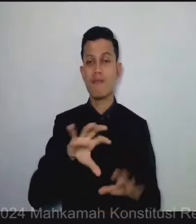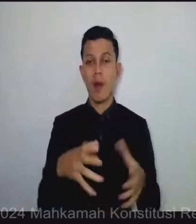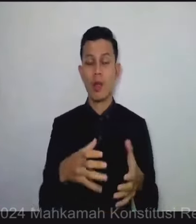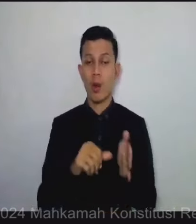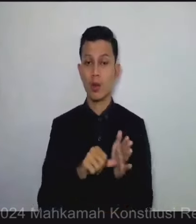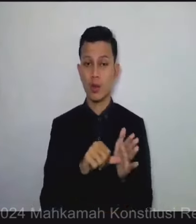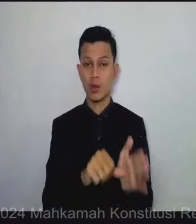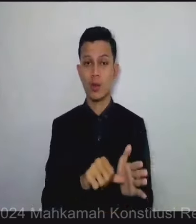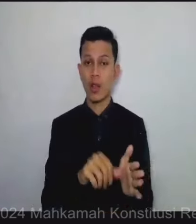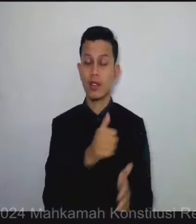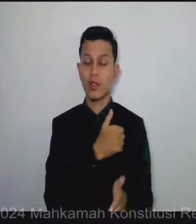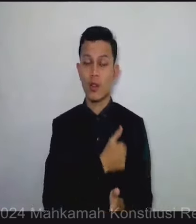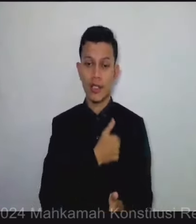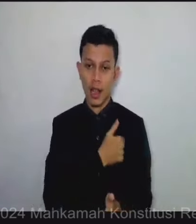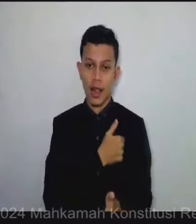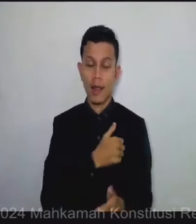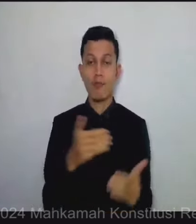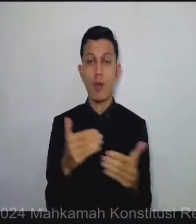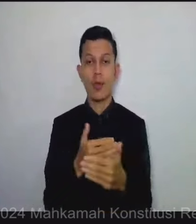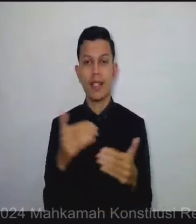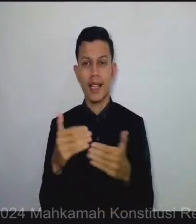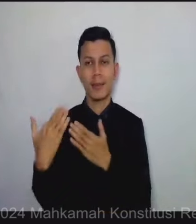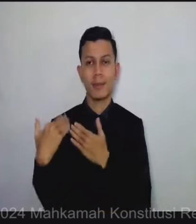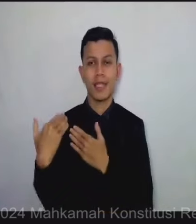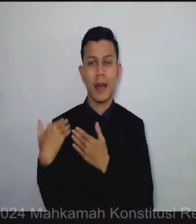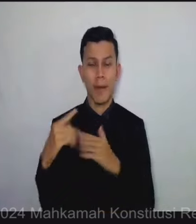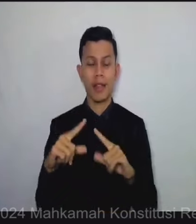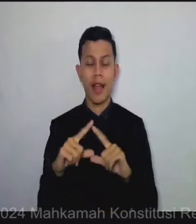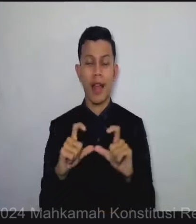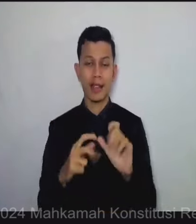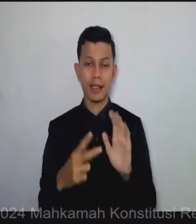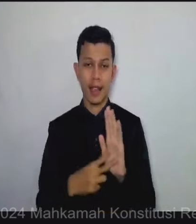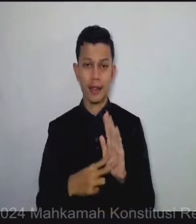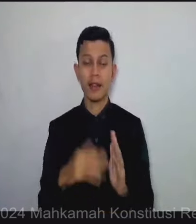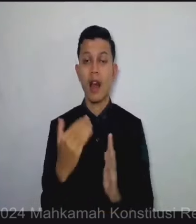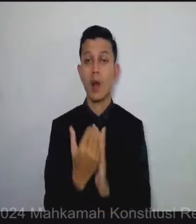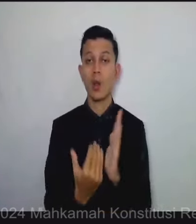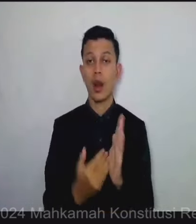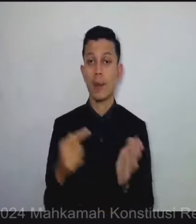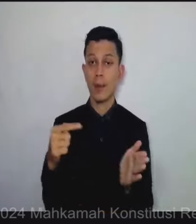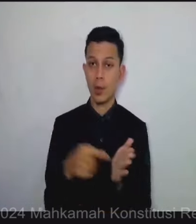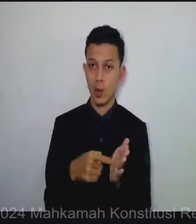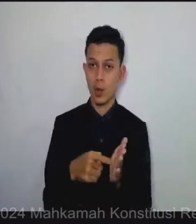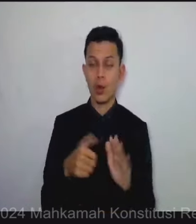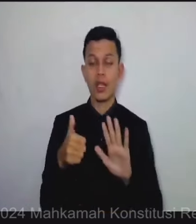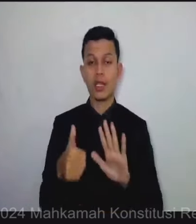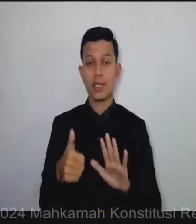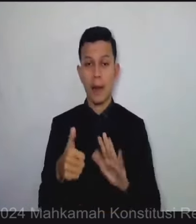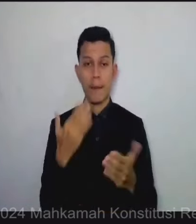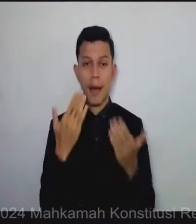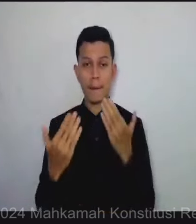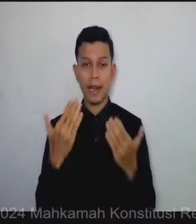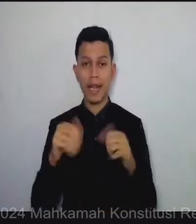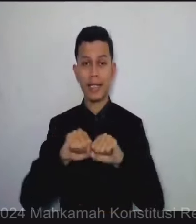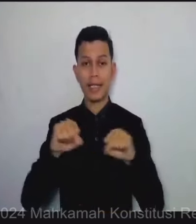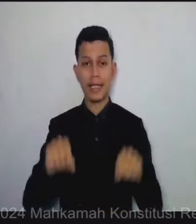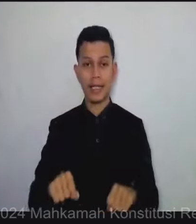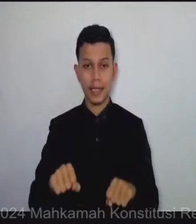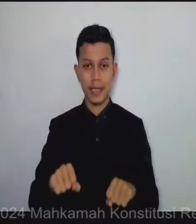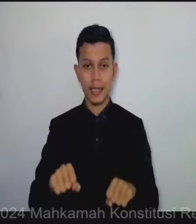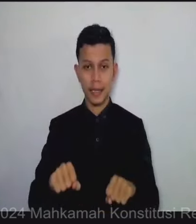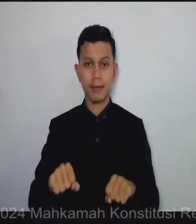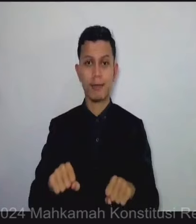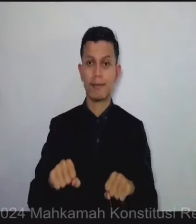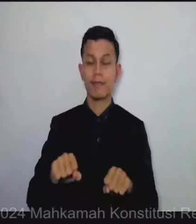pejabat Aparatur Negara 5 prosedur penyelenggaraan pemilu en pemanfaatan aplikasi sistem informasi rekabitasi elektronik atau